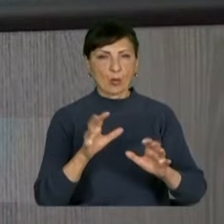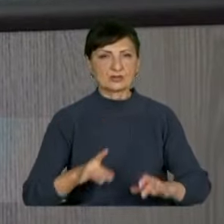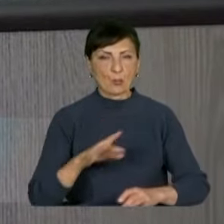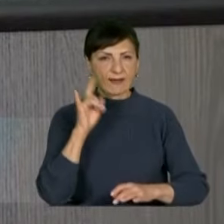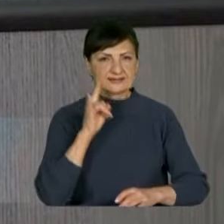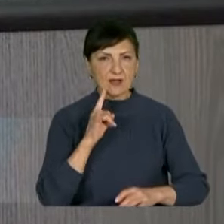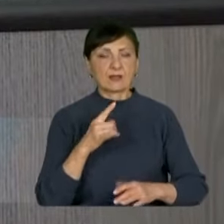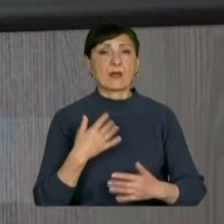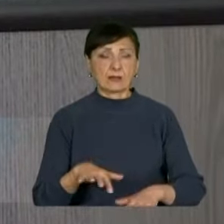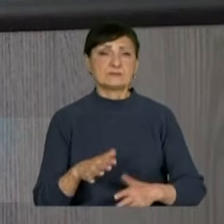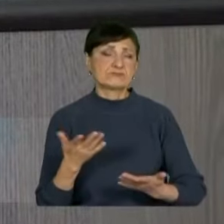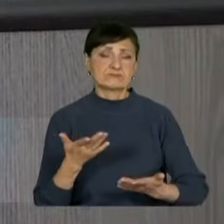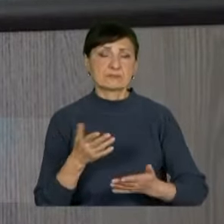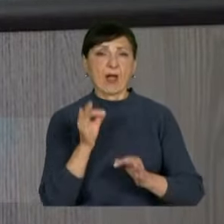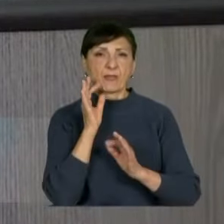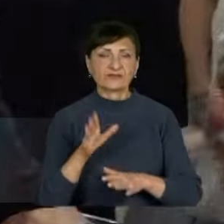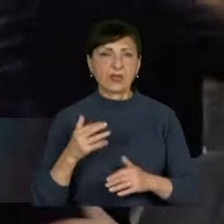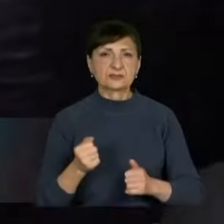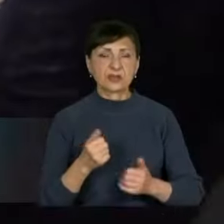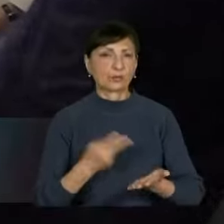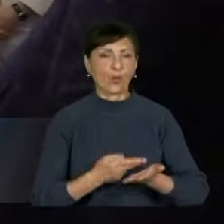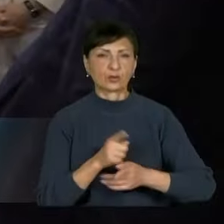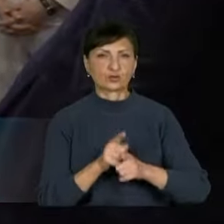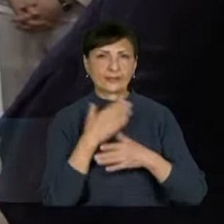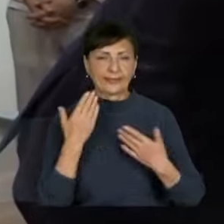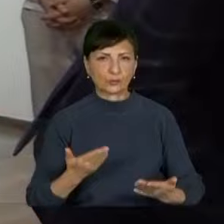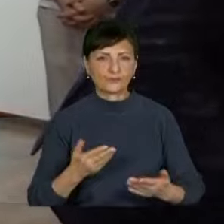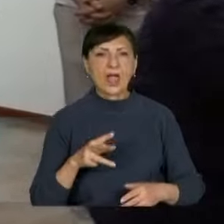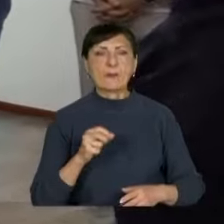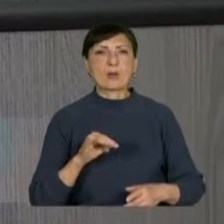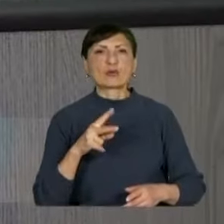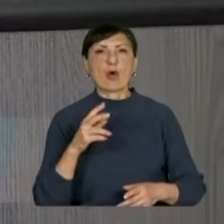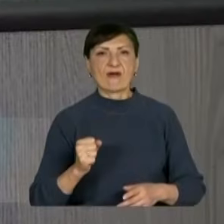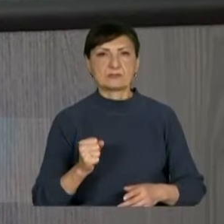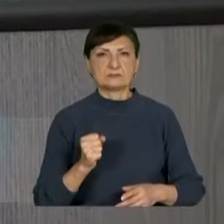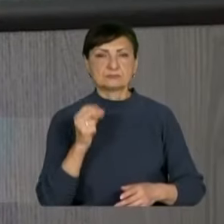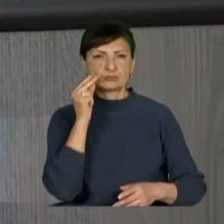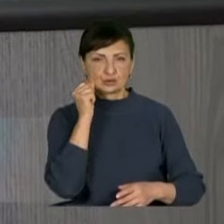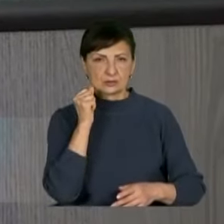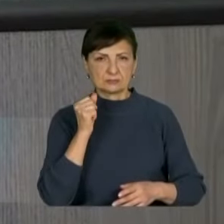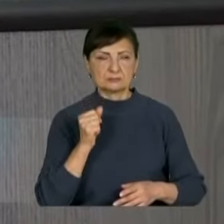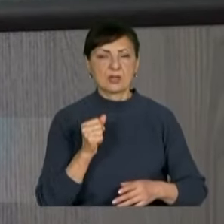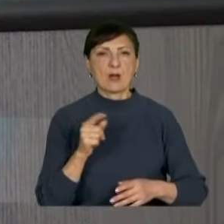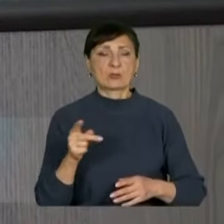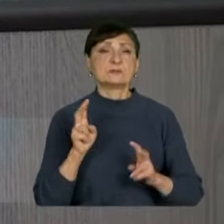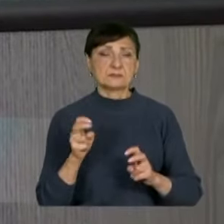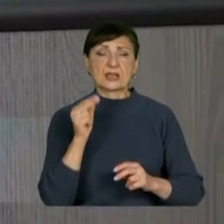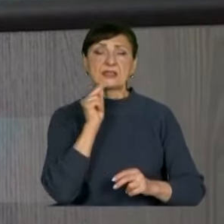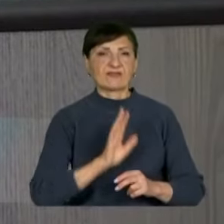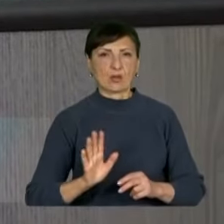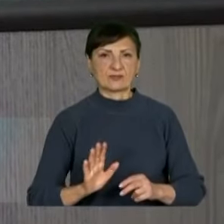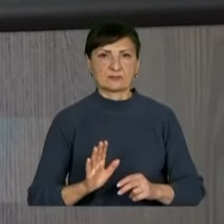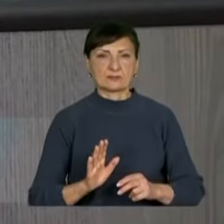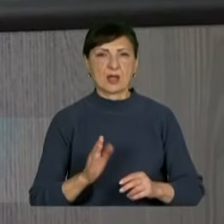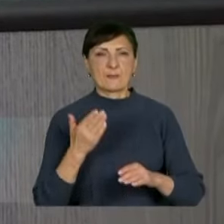и оправдать за отсутствием события уголовного правонарушения. Махмудова Уктама Бурановича признать невиновным